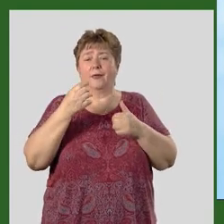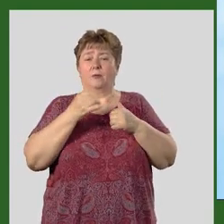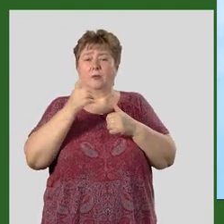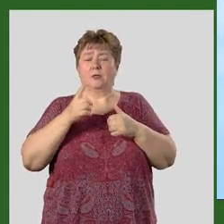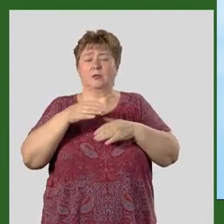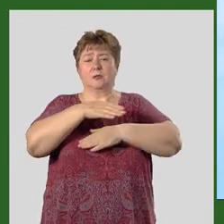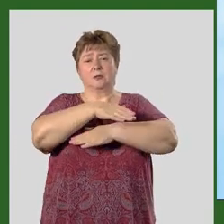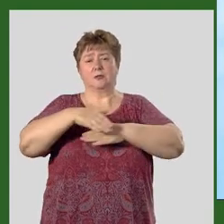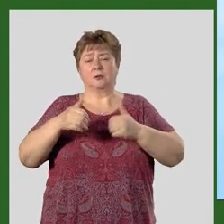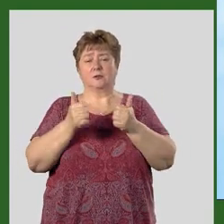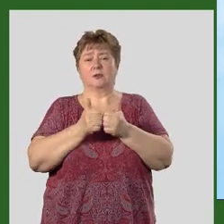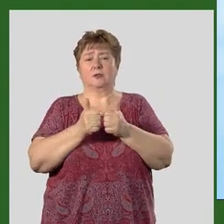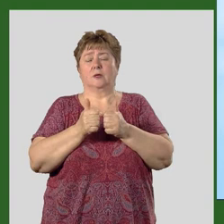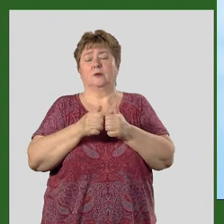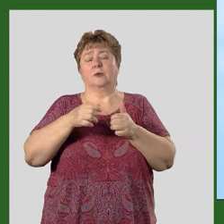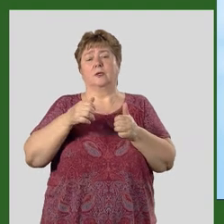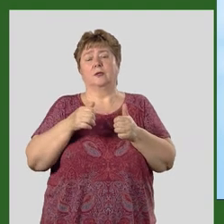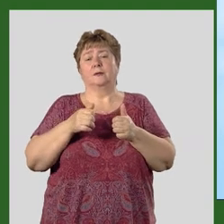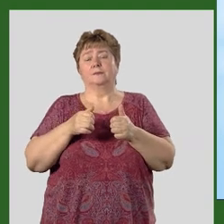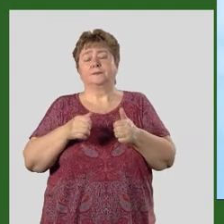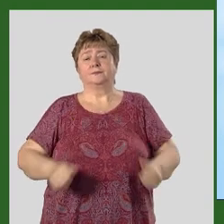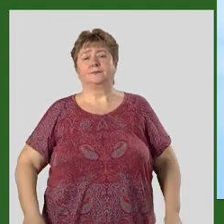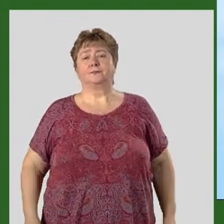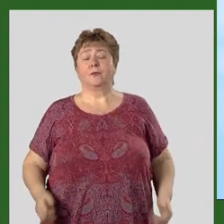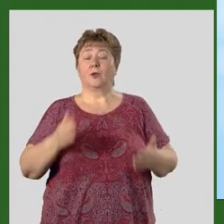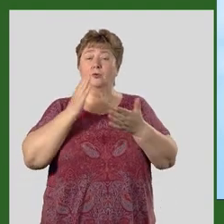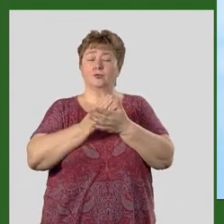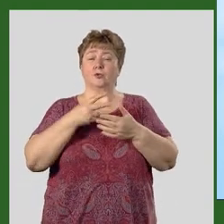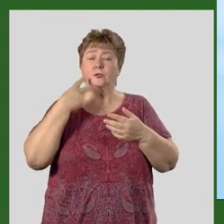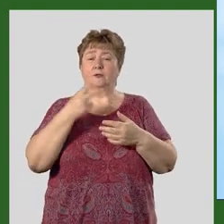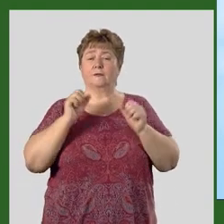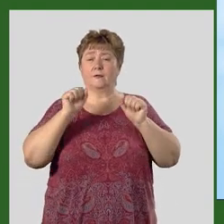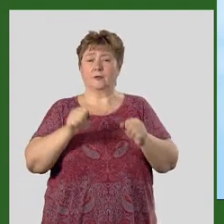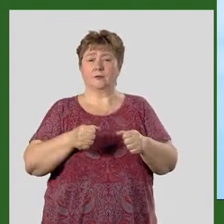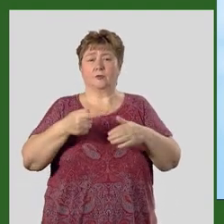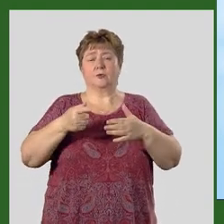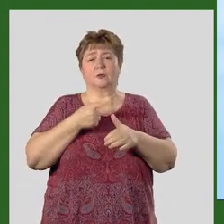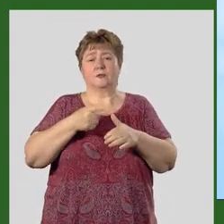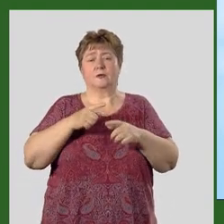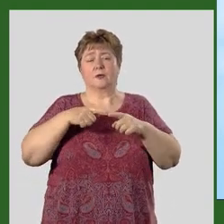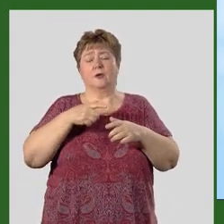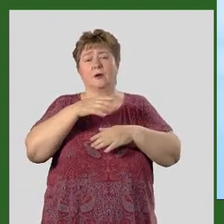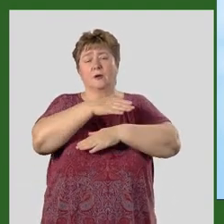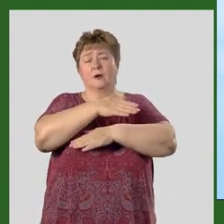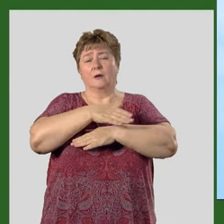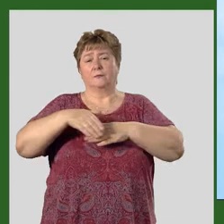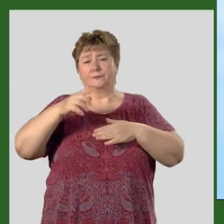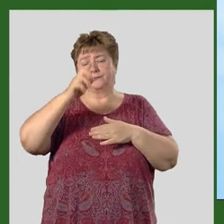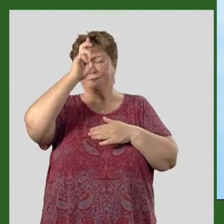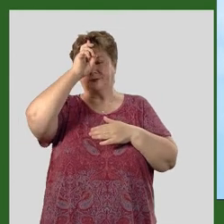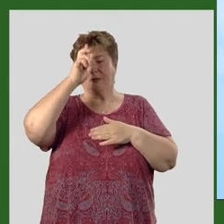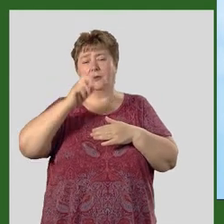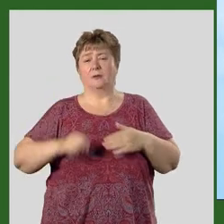из граничащих стран-соседей. Существует два способа обозначения государственных границ.